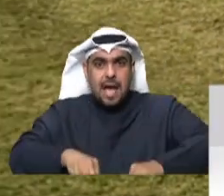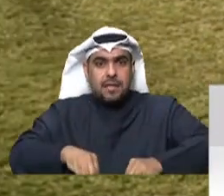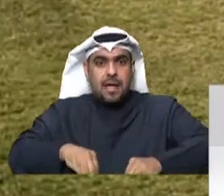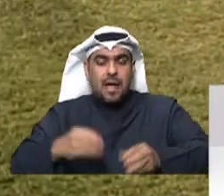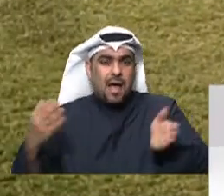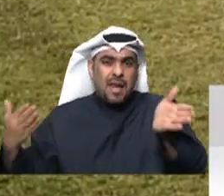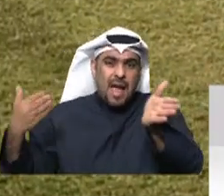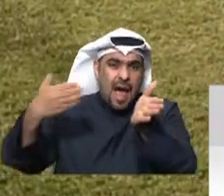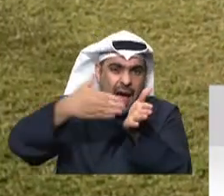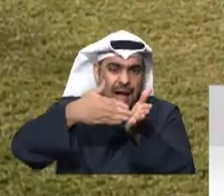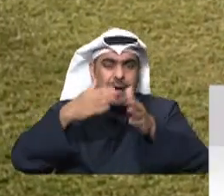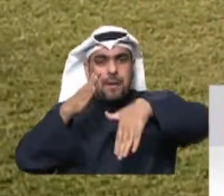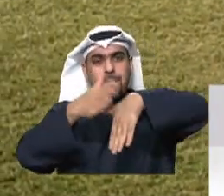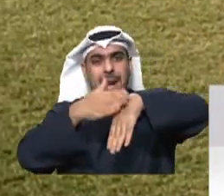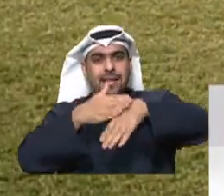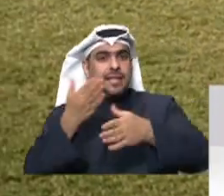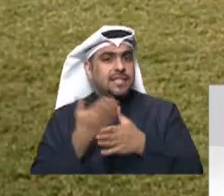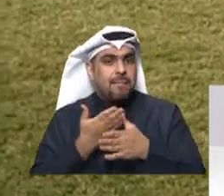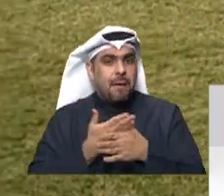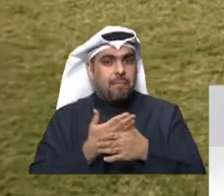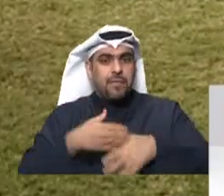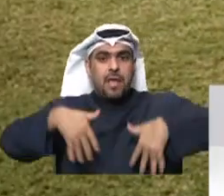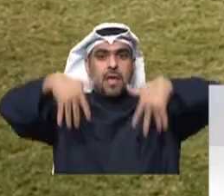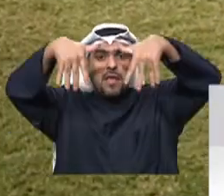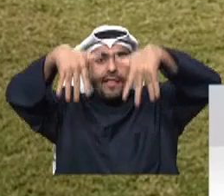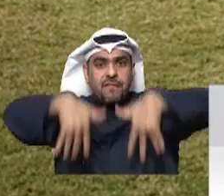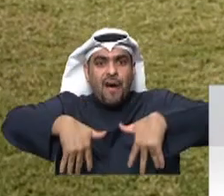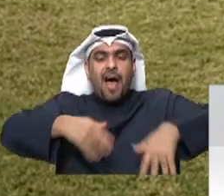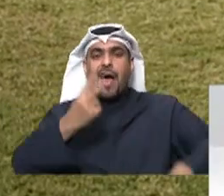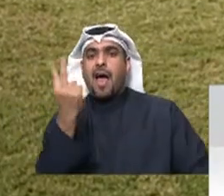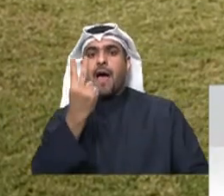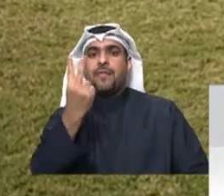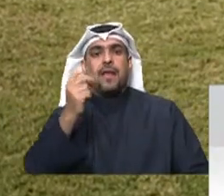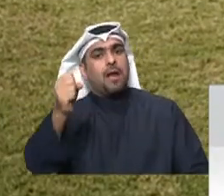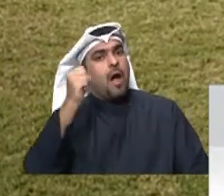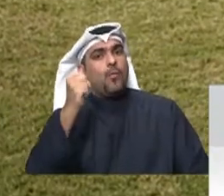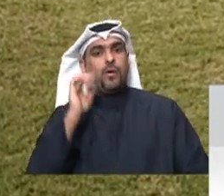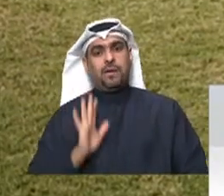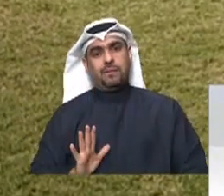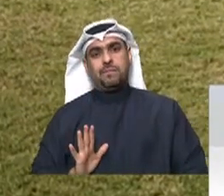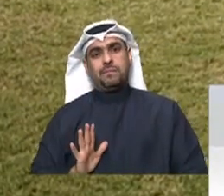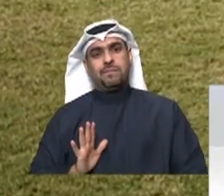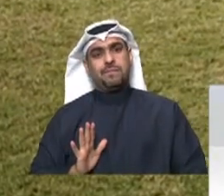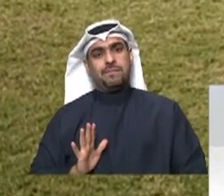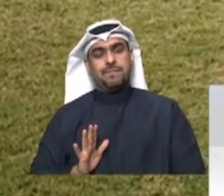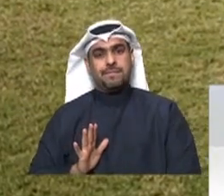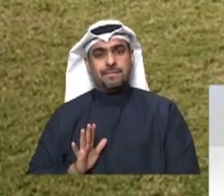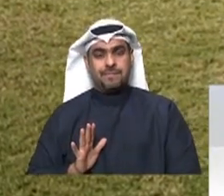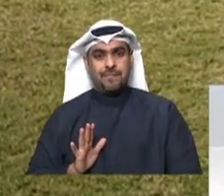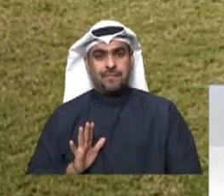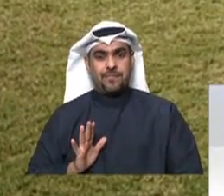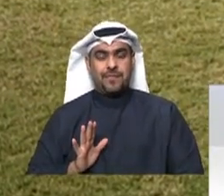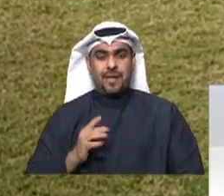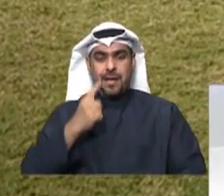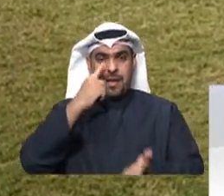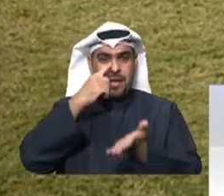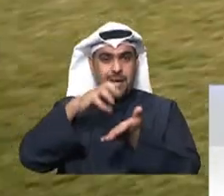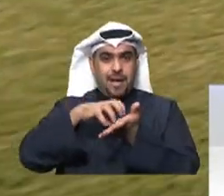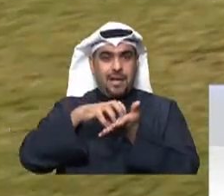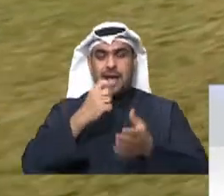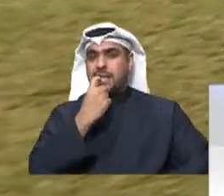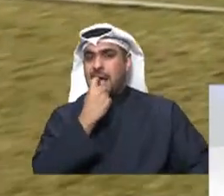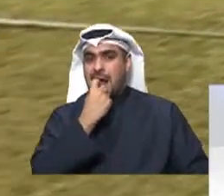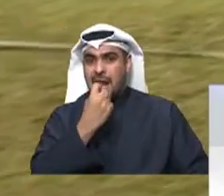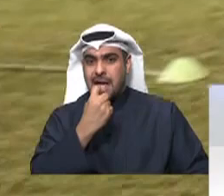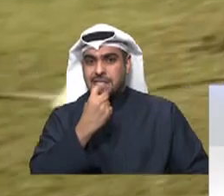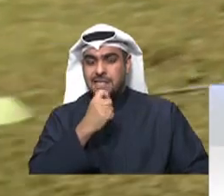نادي القادسية والعربي وكاظم والسالمية يحاولون دائما يبادرون، يمكن في بعض الأحيان يواجهون صعوبة في أن يفكون هذا التكتل، خاصة في لقاءات